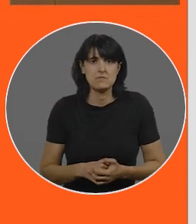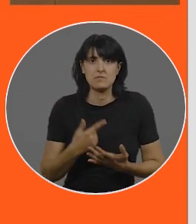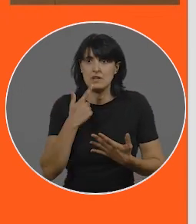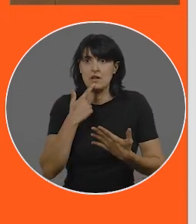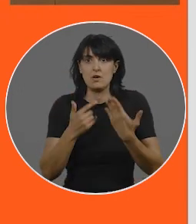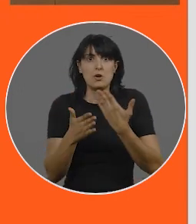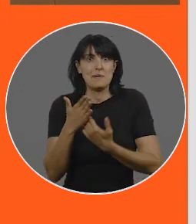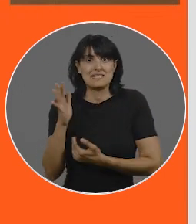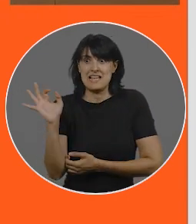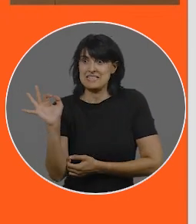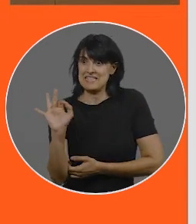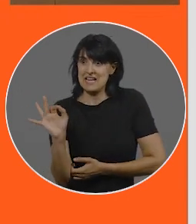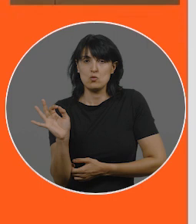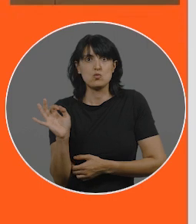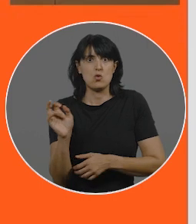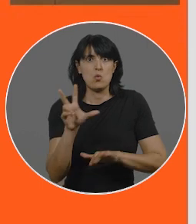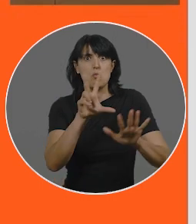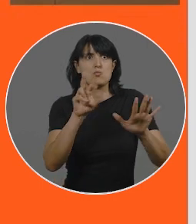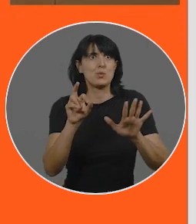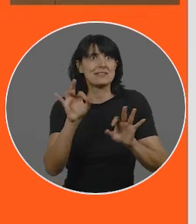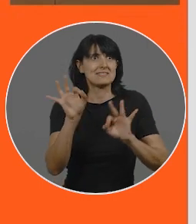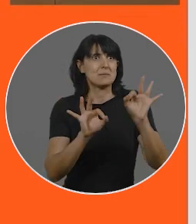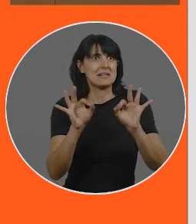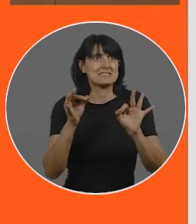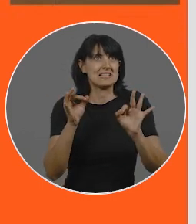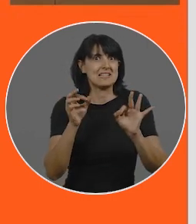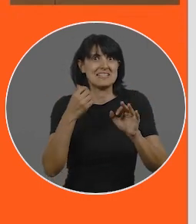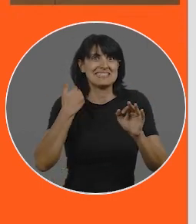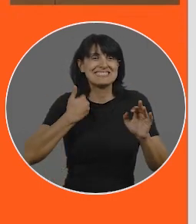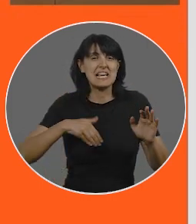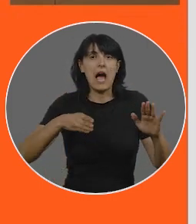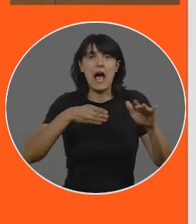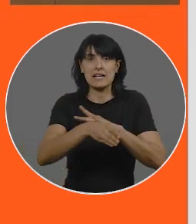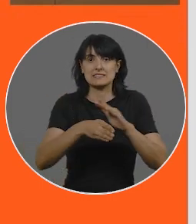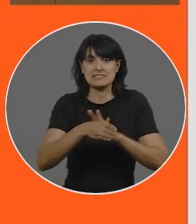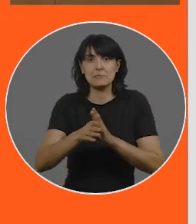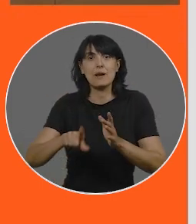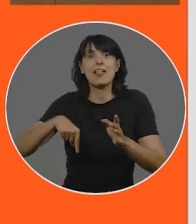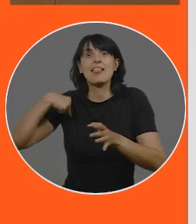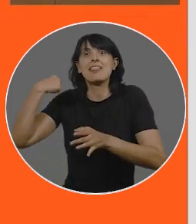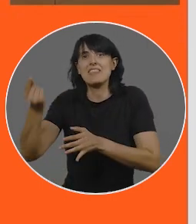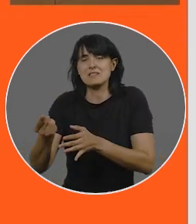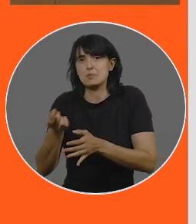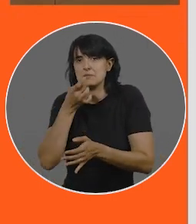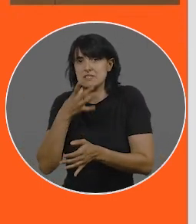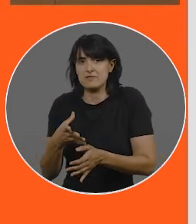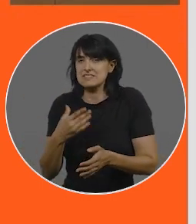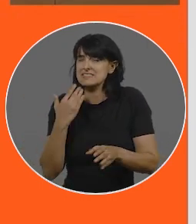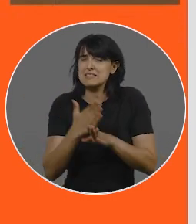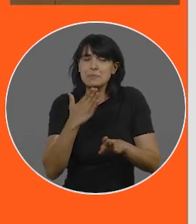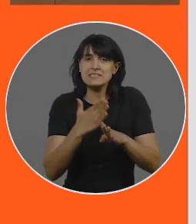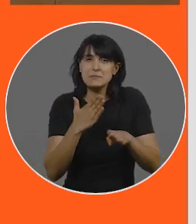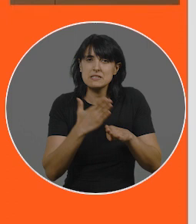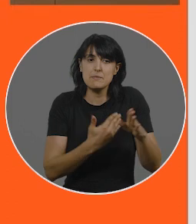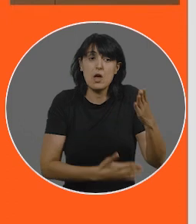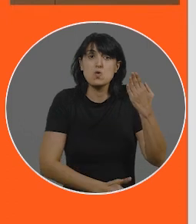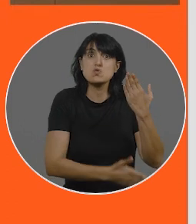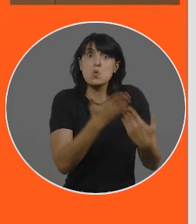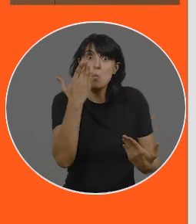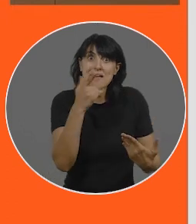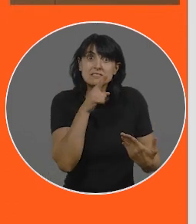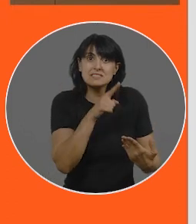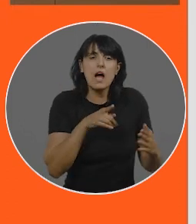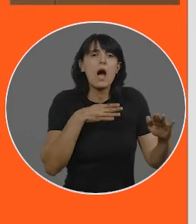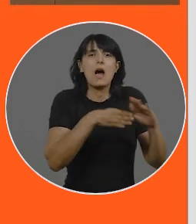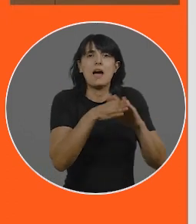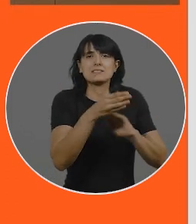No és el mateix partir de zero que partir d'un 80%. Llavors, jo sempre recomano que treballem en origen, sempre, sempre. Perquè com